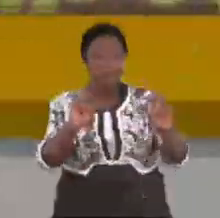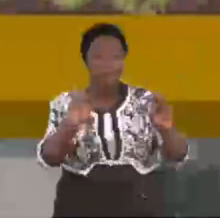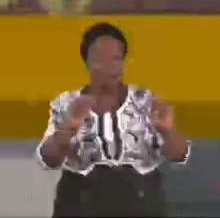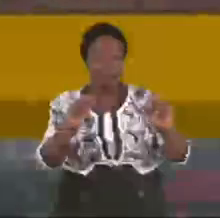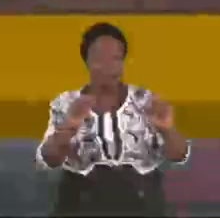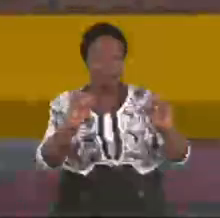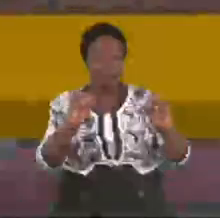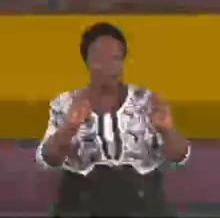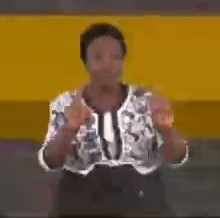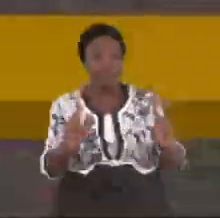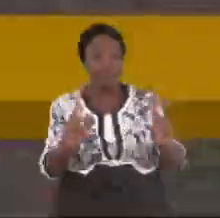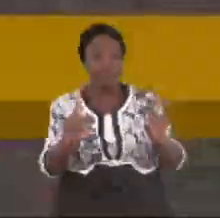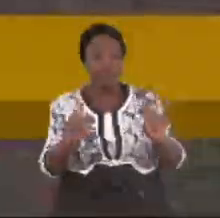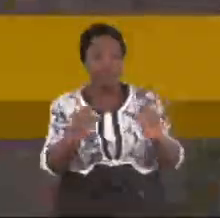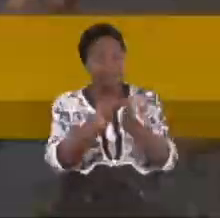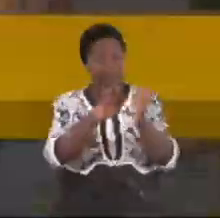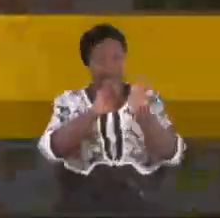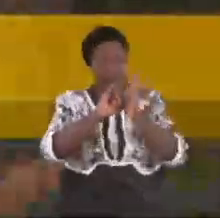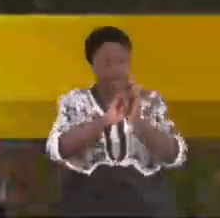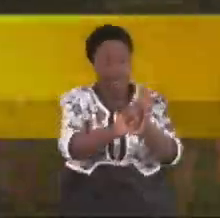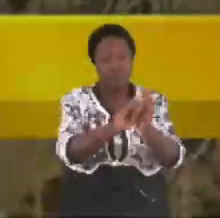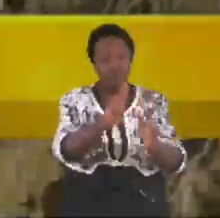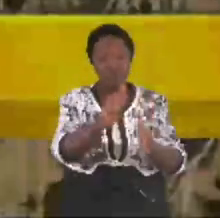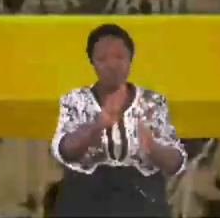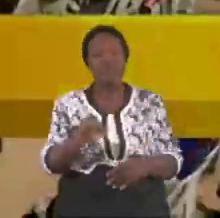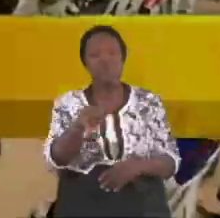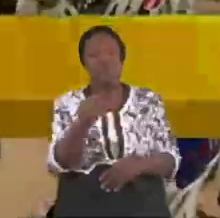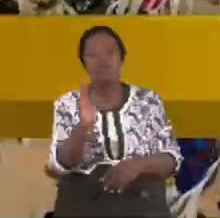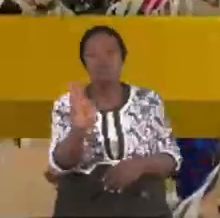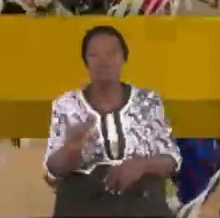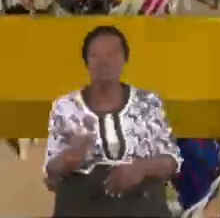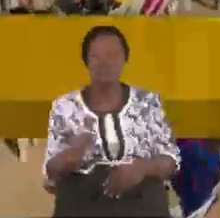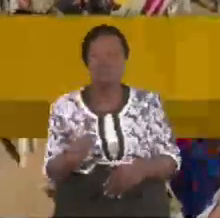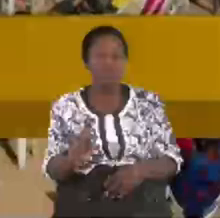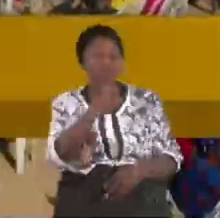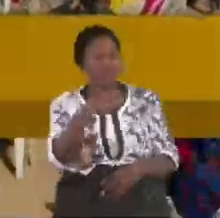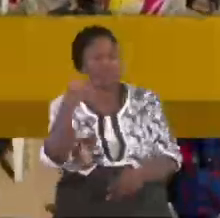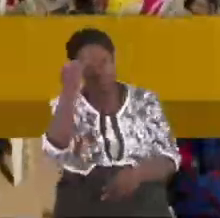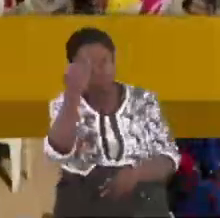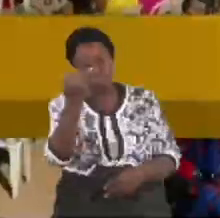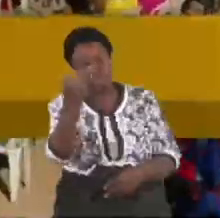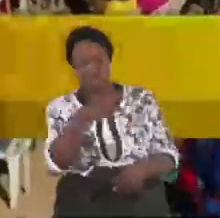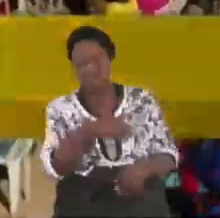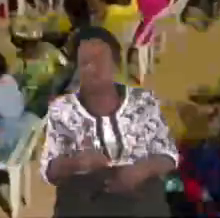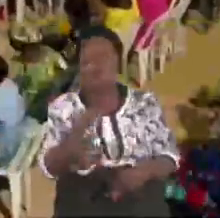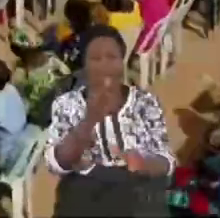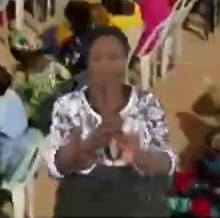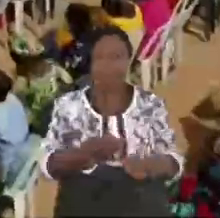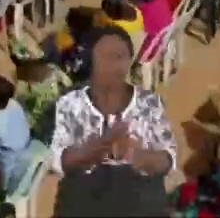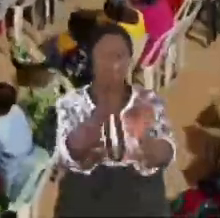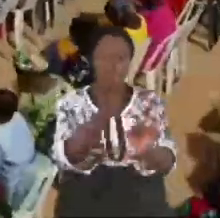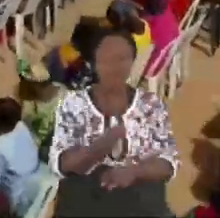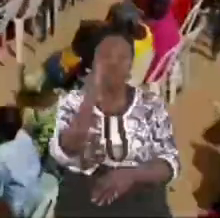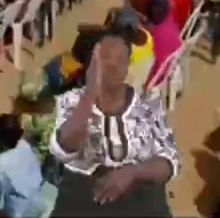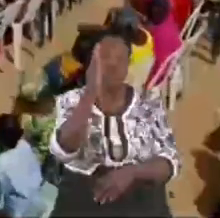Pouvez-vous imaginer un prédicateur fervent, un prédicateur fidèle, un prédicateur direct